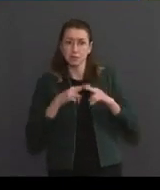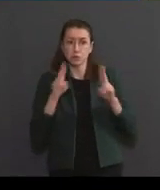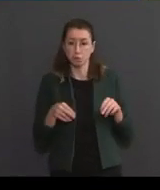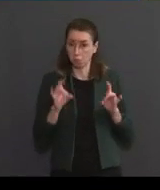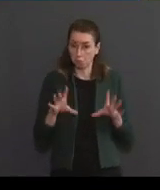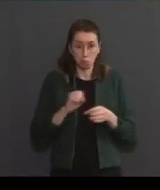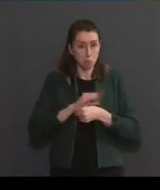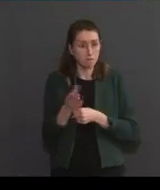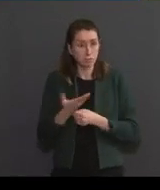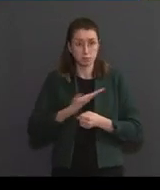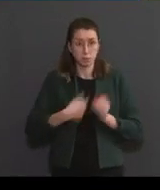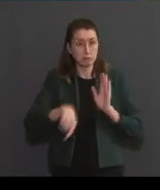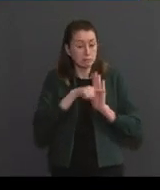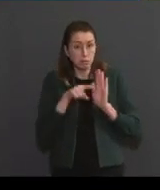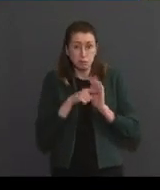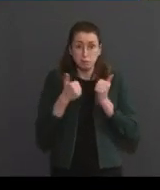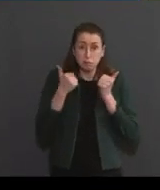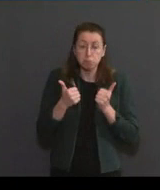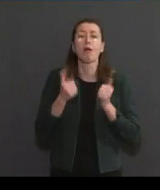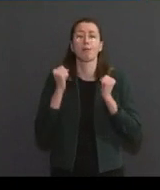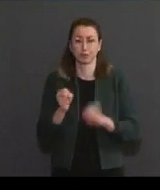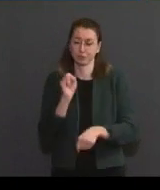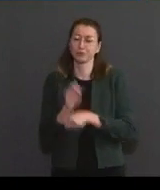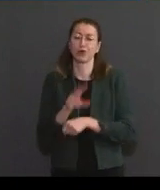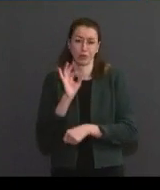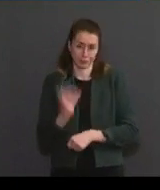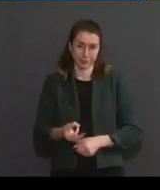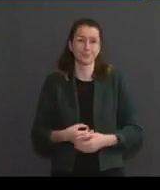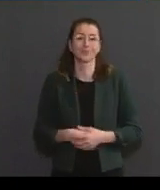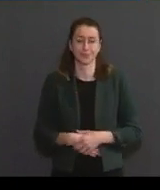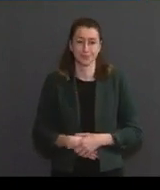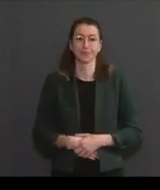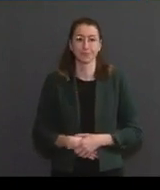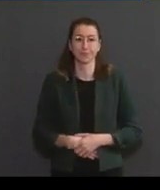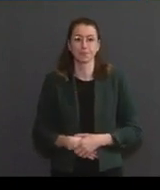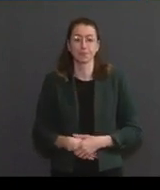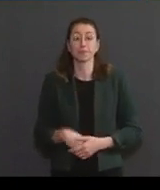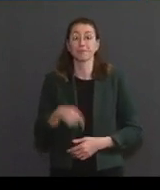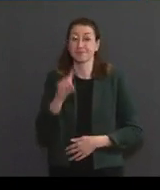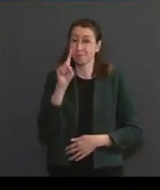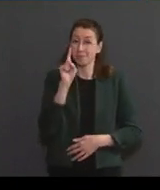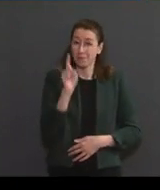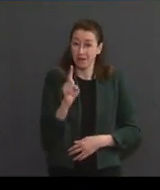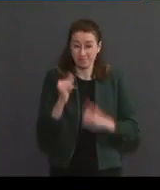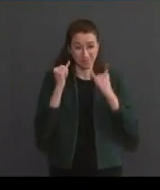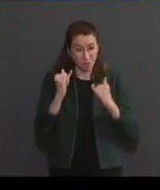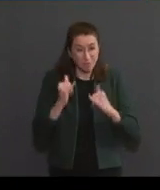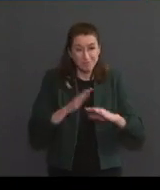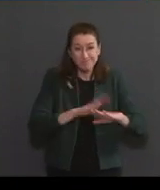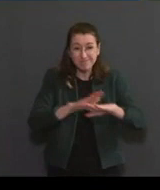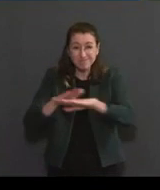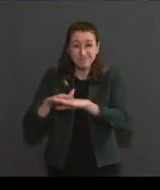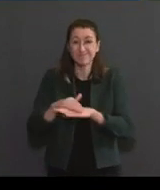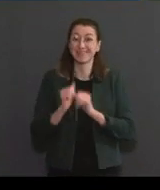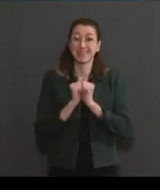jours. Ceci étant, à nouveau, rappelons que le test en lui-même n'est pas à du 100% sûr et donc on